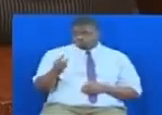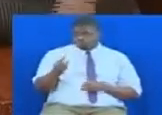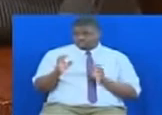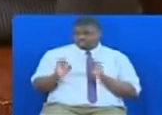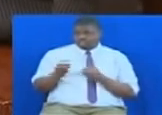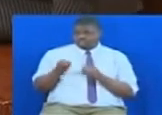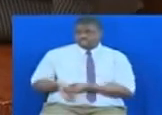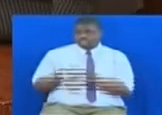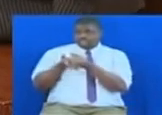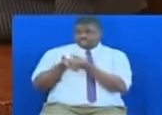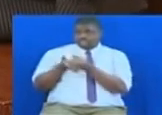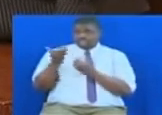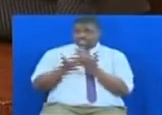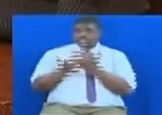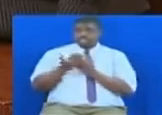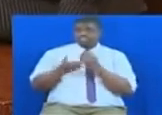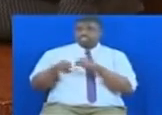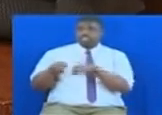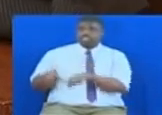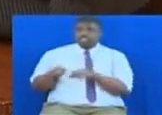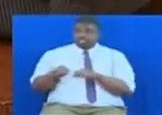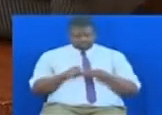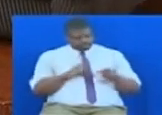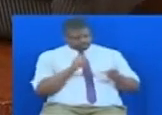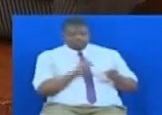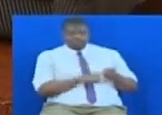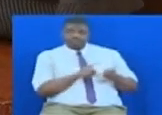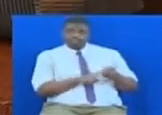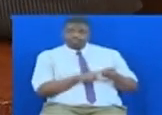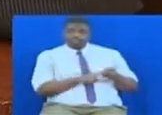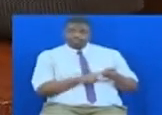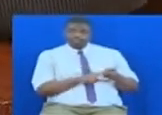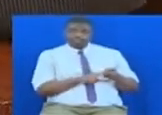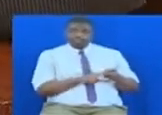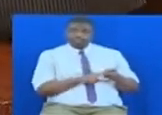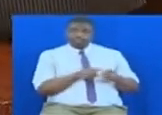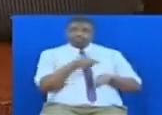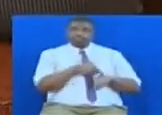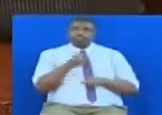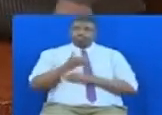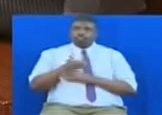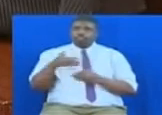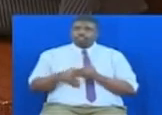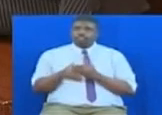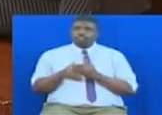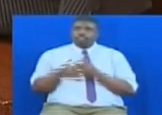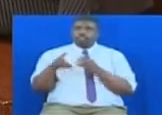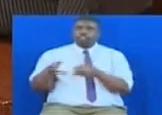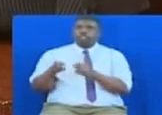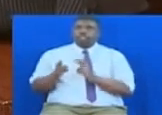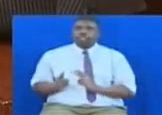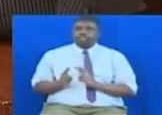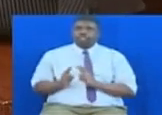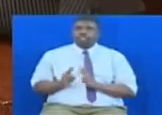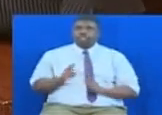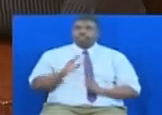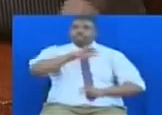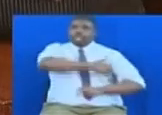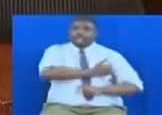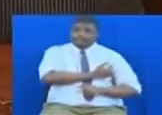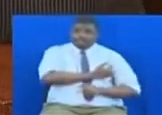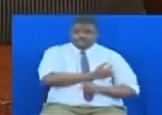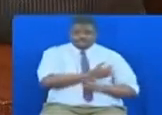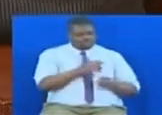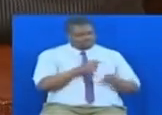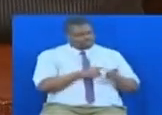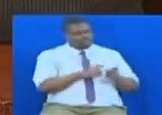taifa hili. Lakini cha pili, Mheshimiwa Spika, wakati wa ujenzi wa daraja la Mkapa, Mheshimiwa Magufuli alipata